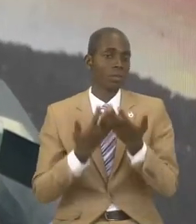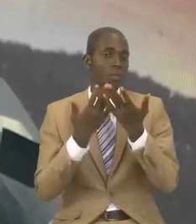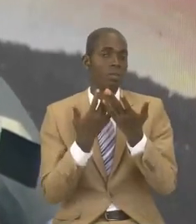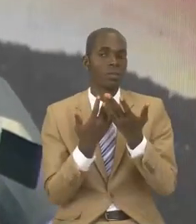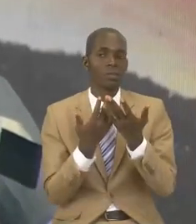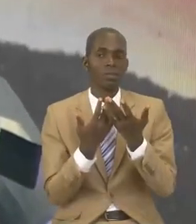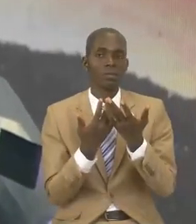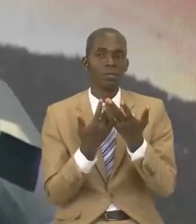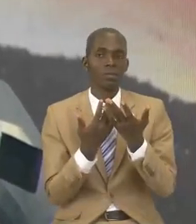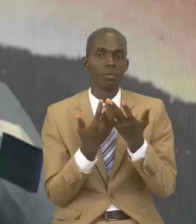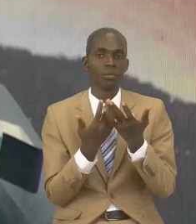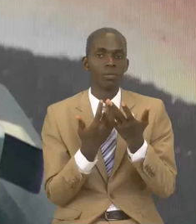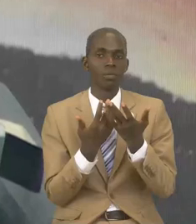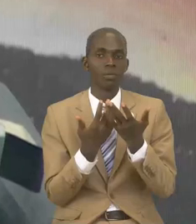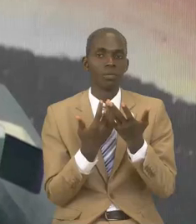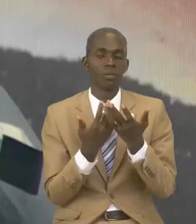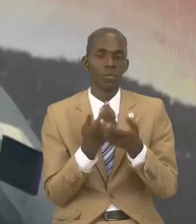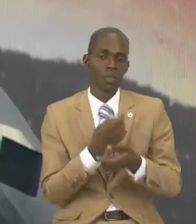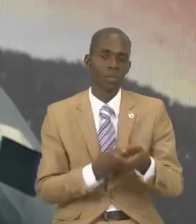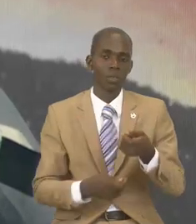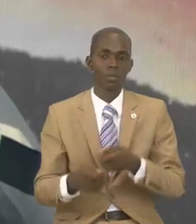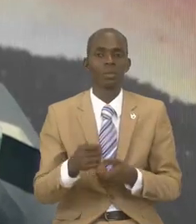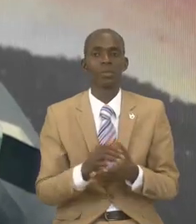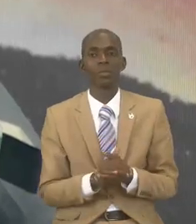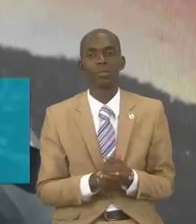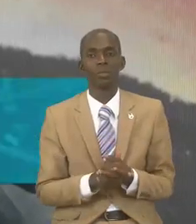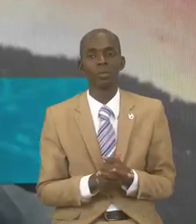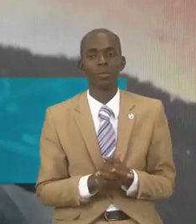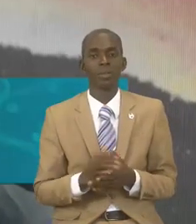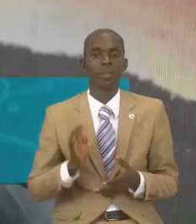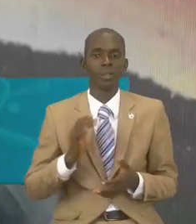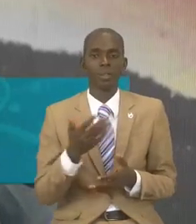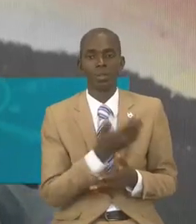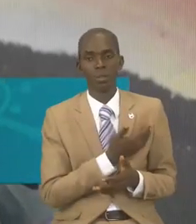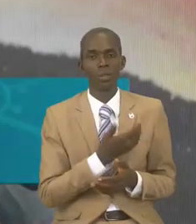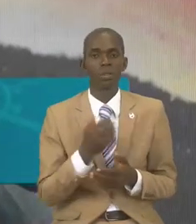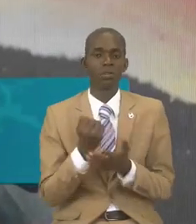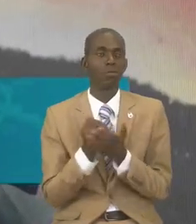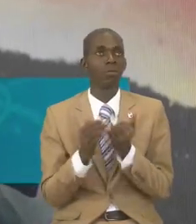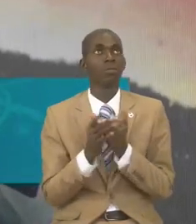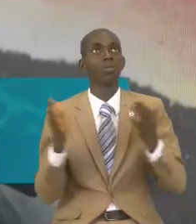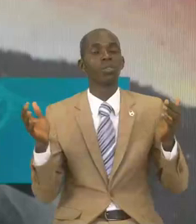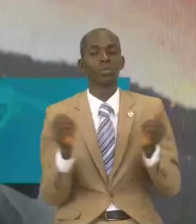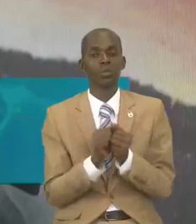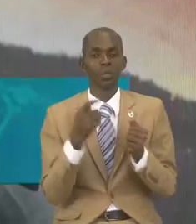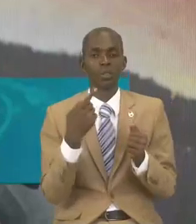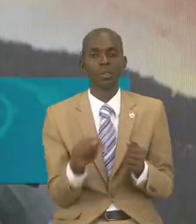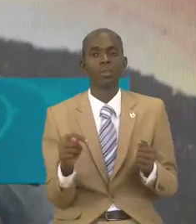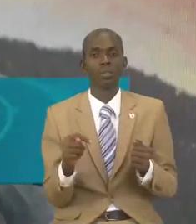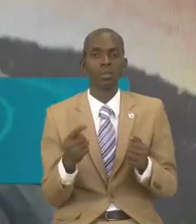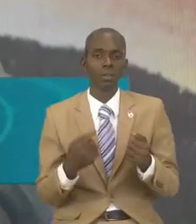le substitut sacrificiel. Notre crucifixion avec